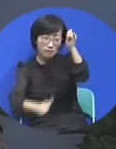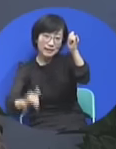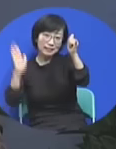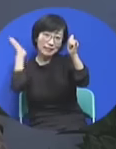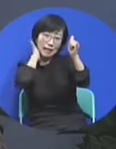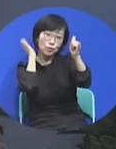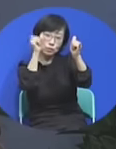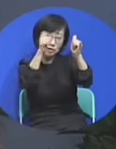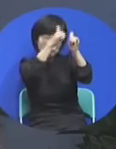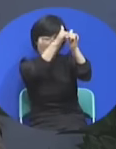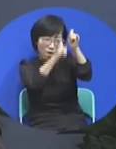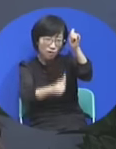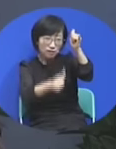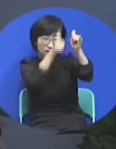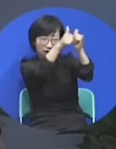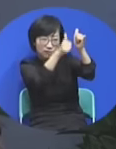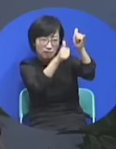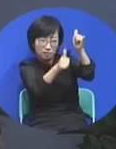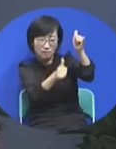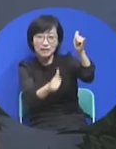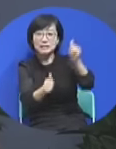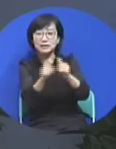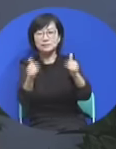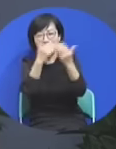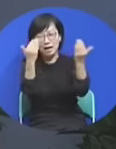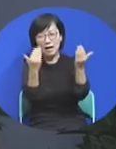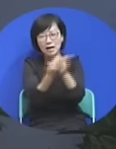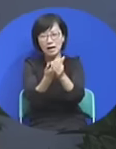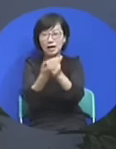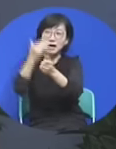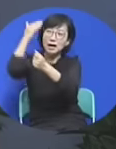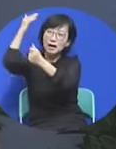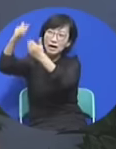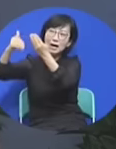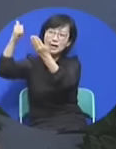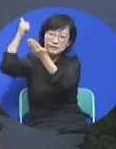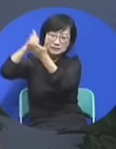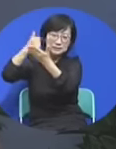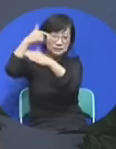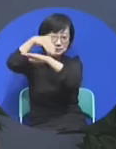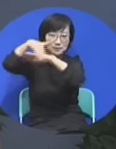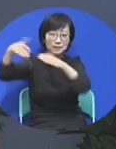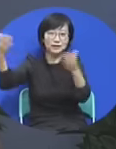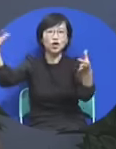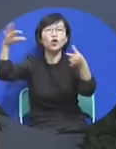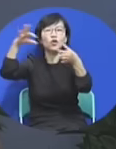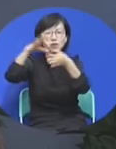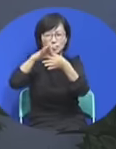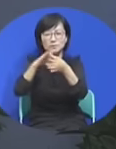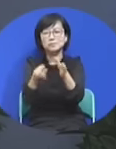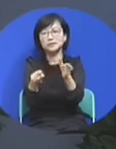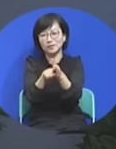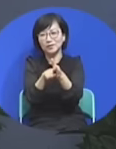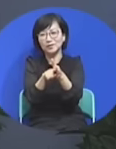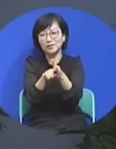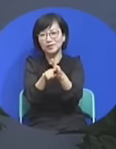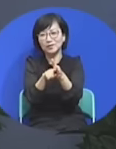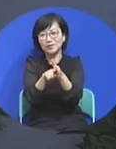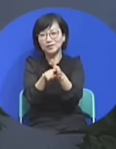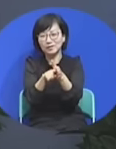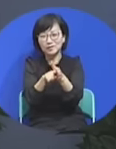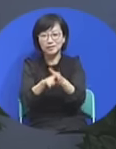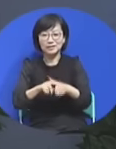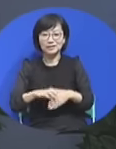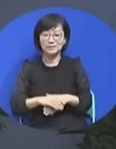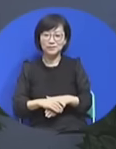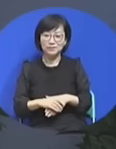people were necessary. 나는 다 그분들이 하나님의 손에 있다고 봐요. I believe that each and every one of them were held 그렇죠? fast by God. 그거 보는 눈이 있는